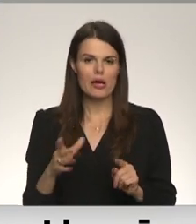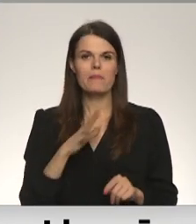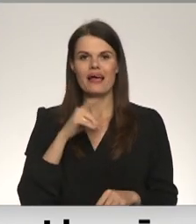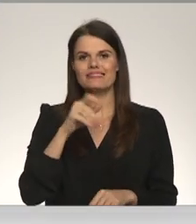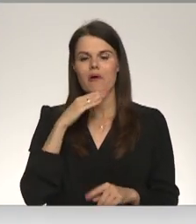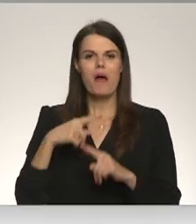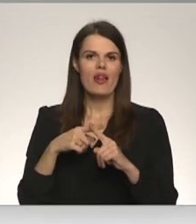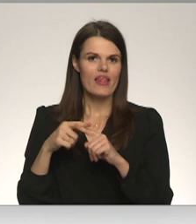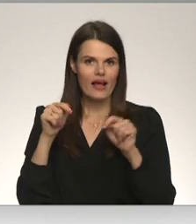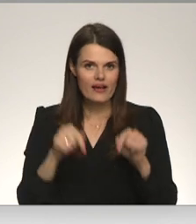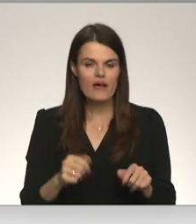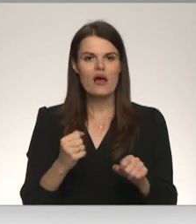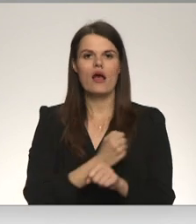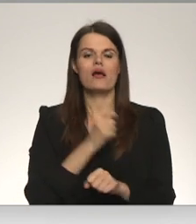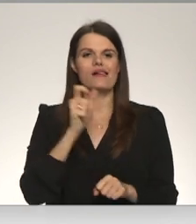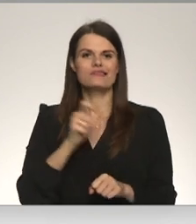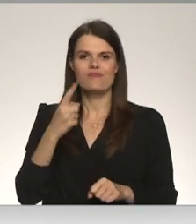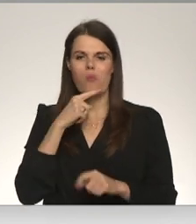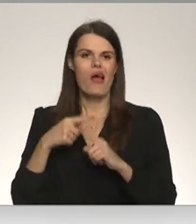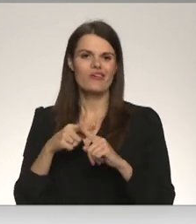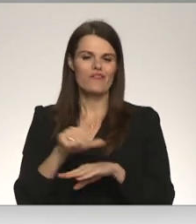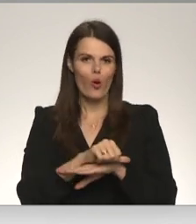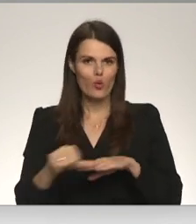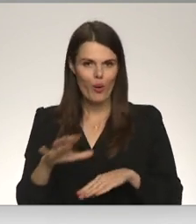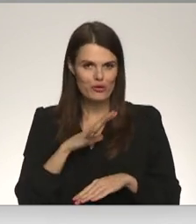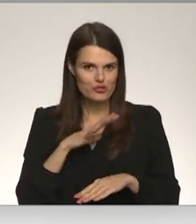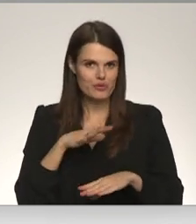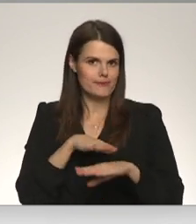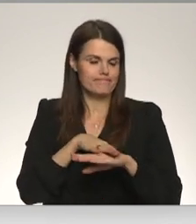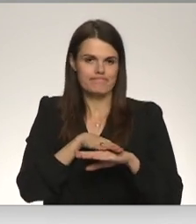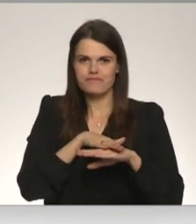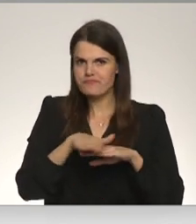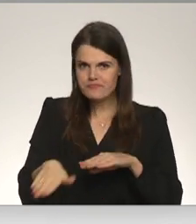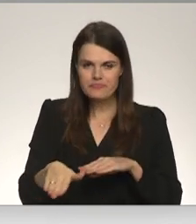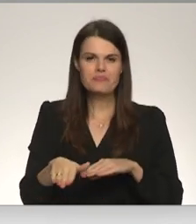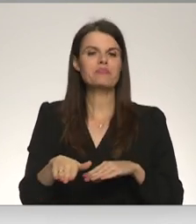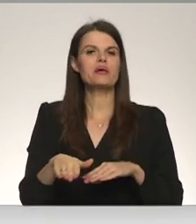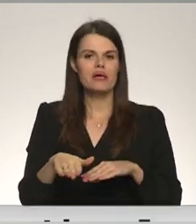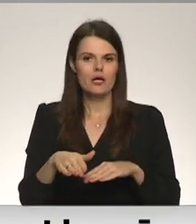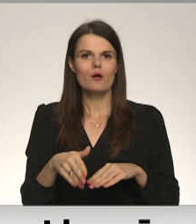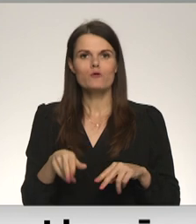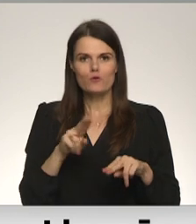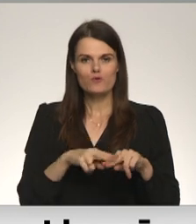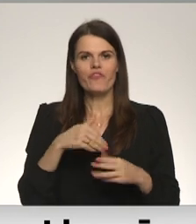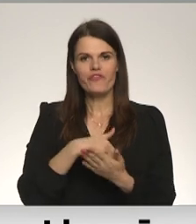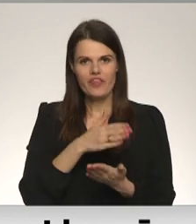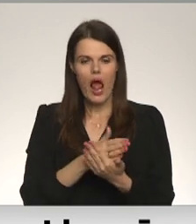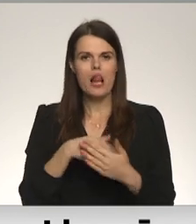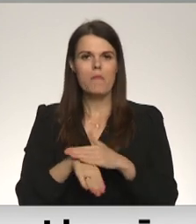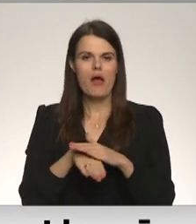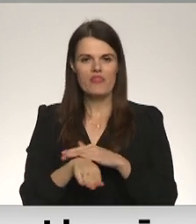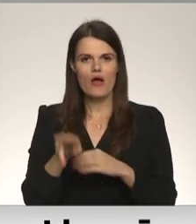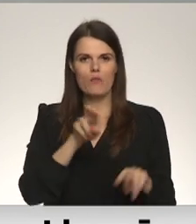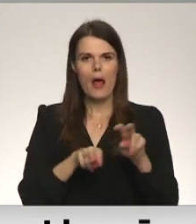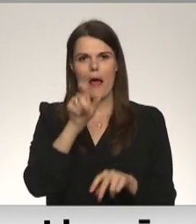no Baltkrievijas, gan cilvēki no Baltkrievijas robežas. Tad bija šāda situācija. Un daļa no patvērumu